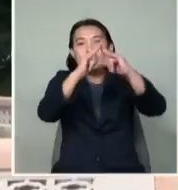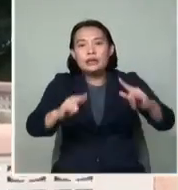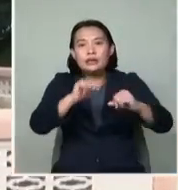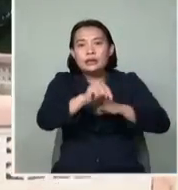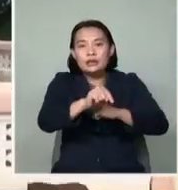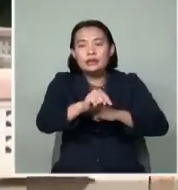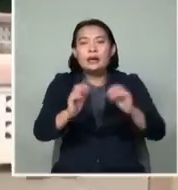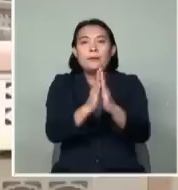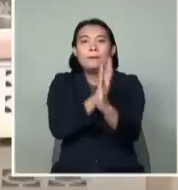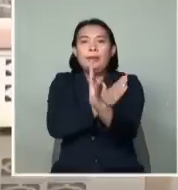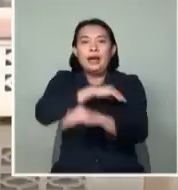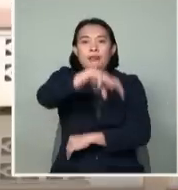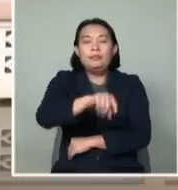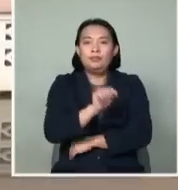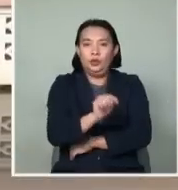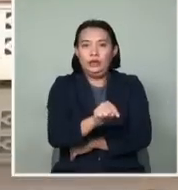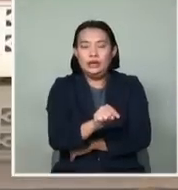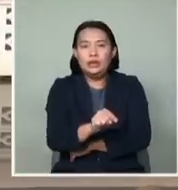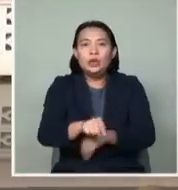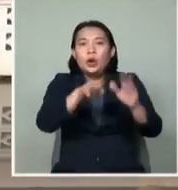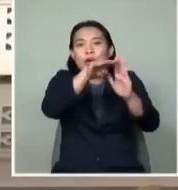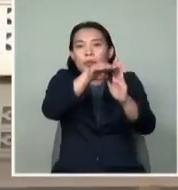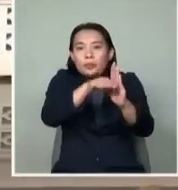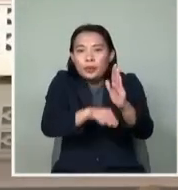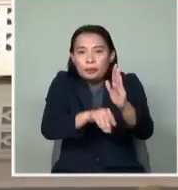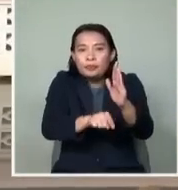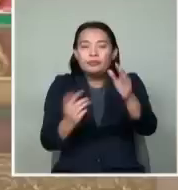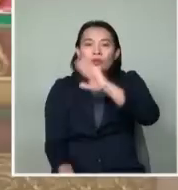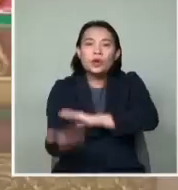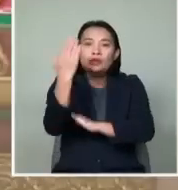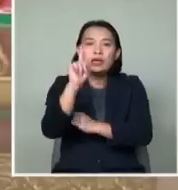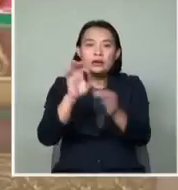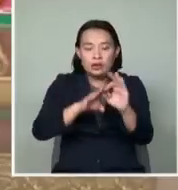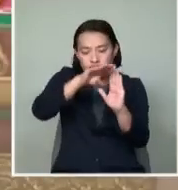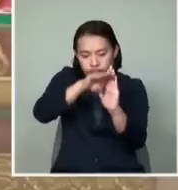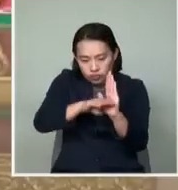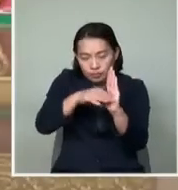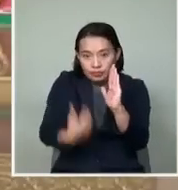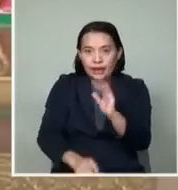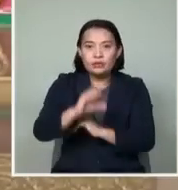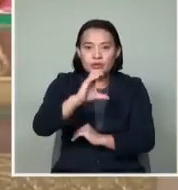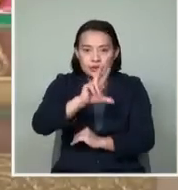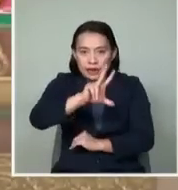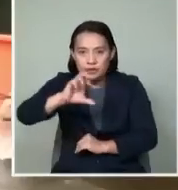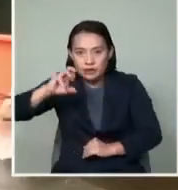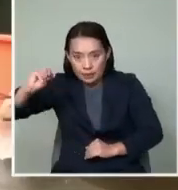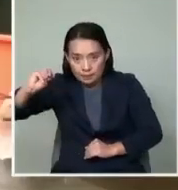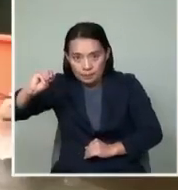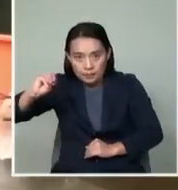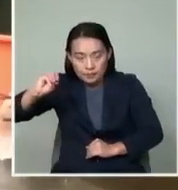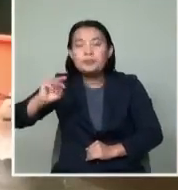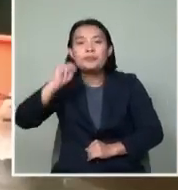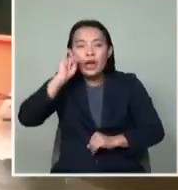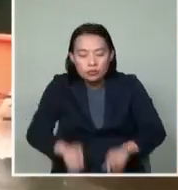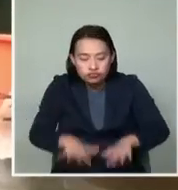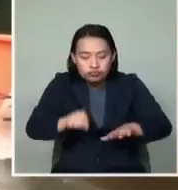ค่อยๆลดลงไปเรื่อยๆเฉพาะเพียงแค่ช่วงเช้าค่ะน้ำลดลงไปแล้วประมาณ3เซนติเมตรซึ่งน้ำที่เข้าท่วมวัดโคกเกษมนอกจากถูกระ